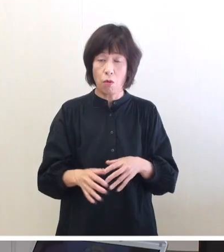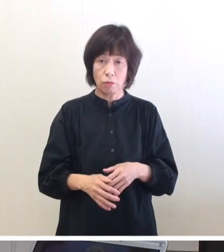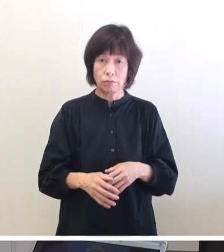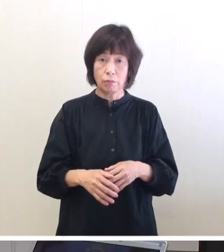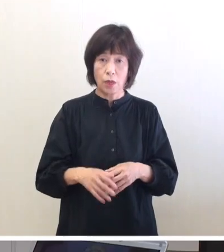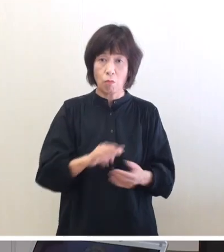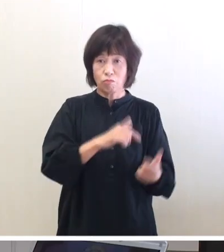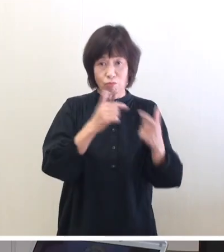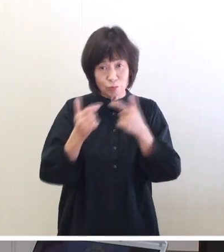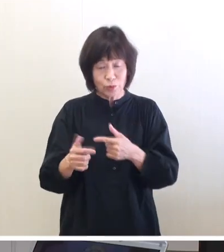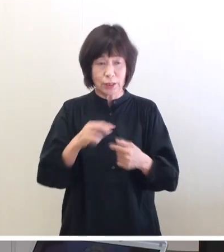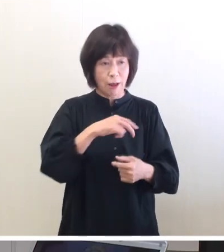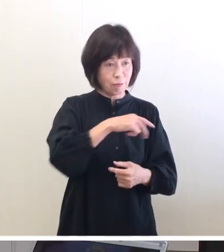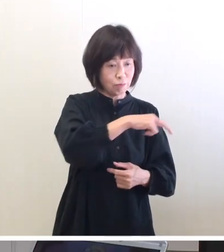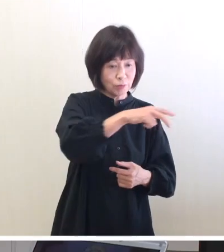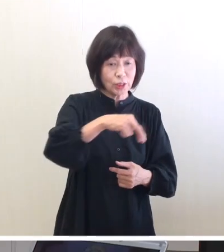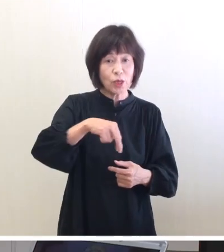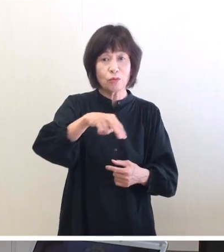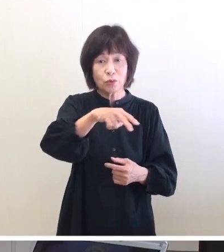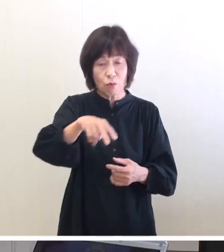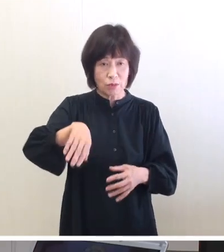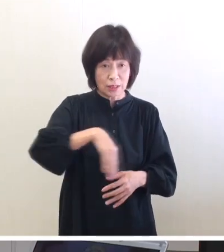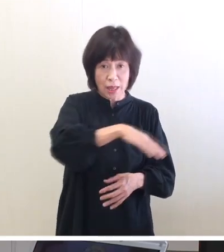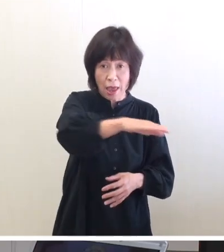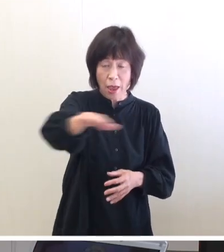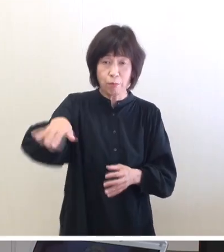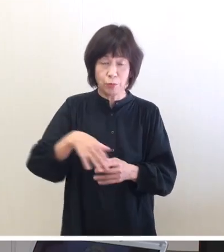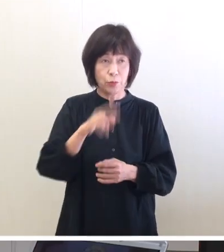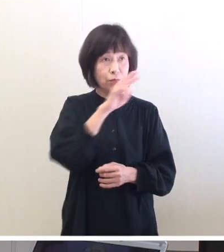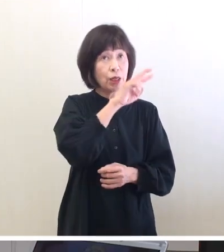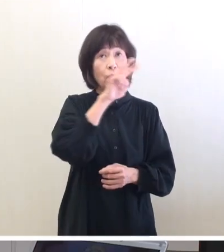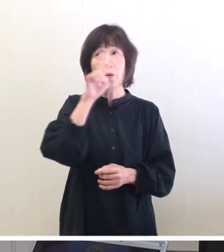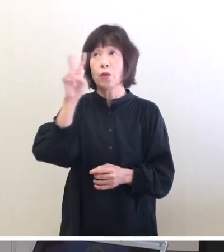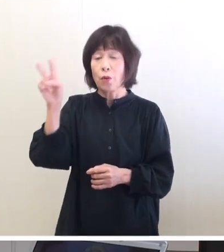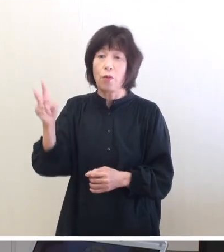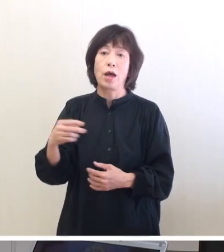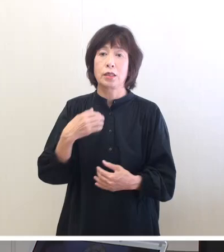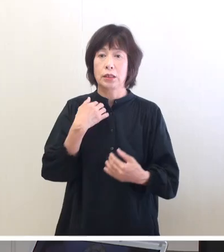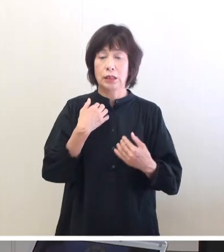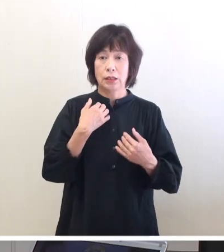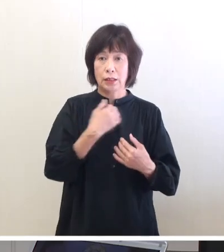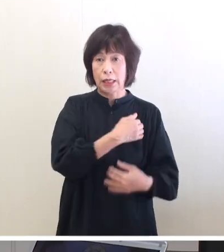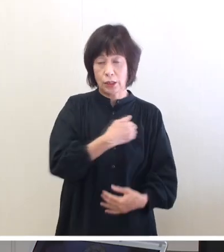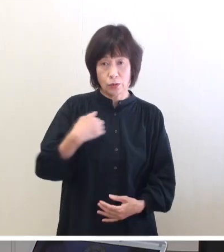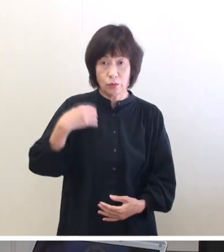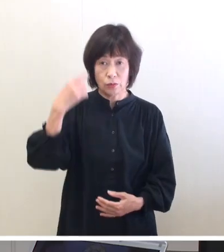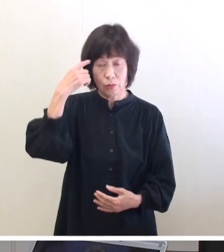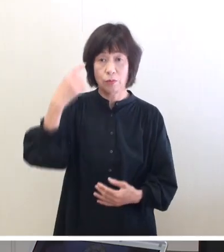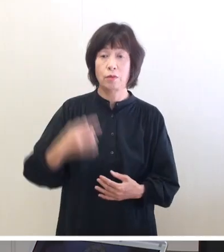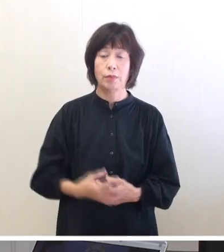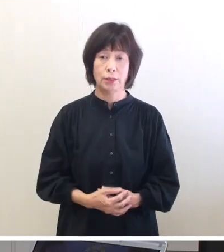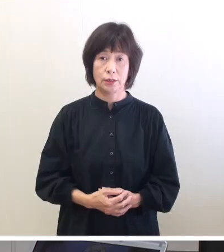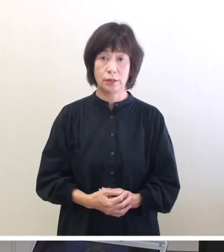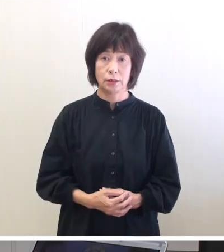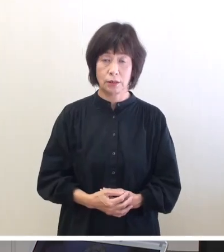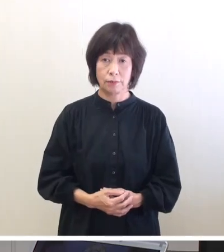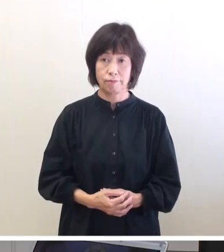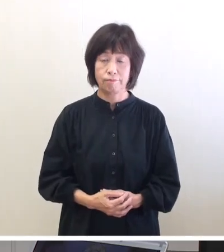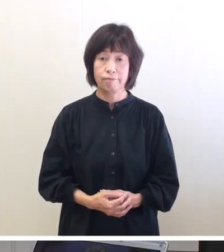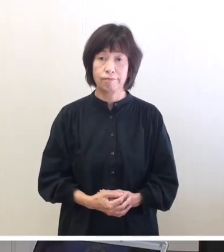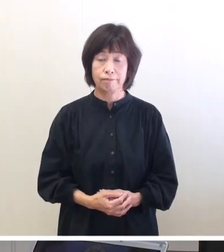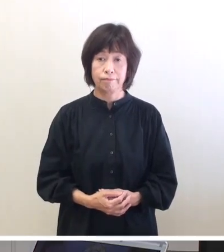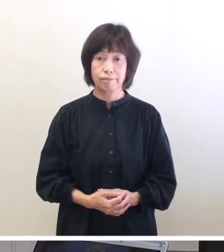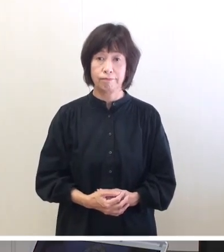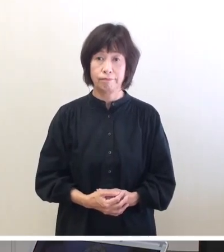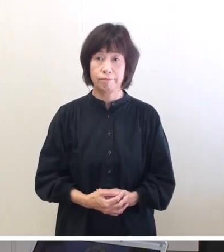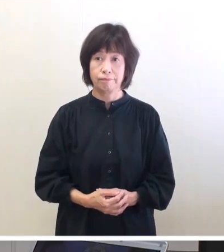ると、そういうイメージで、ルミナリエに間に合うように進めてきたという